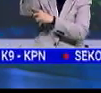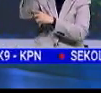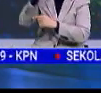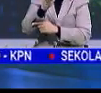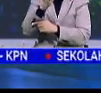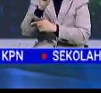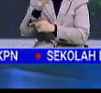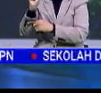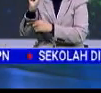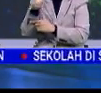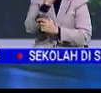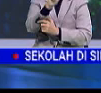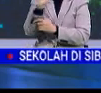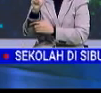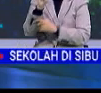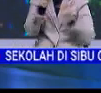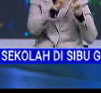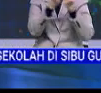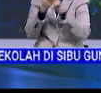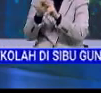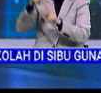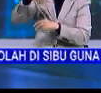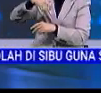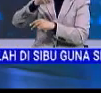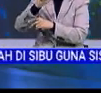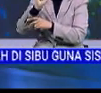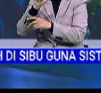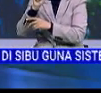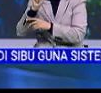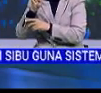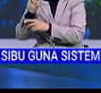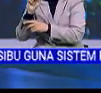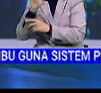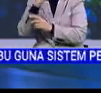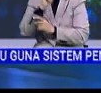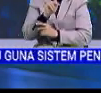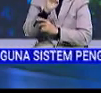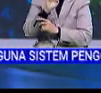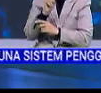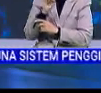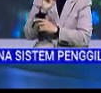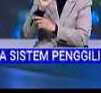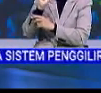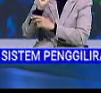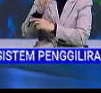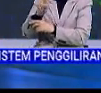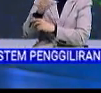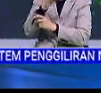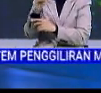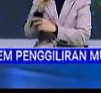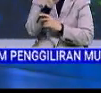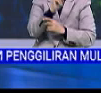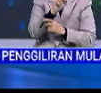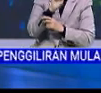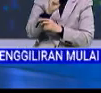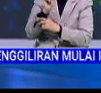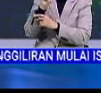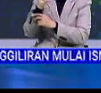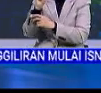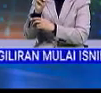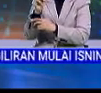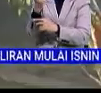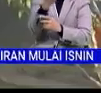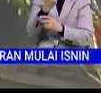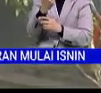UMS, Kota Kinabalu, Kampung Pangalungan Ansip, Keningau dan Kampung Kalindukan Nabawan. Tiga